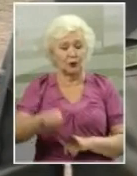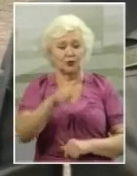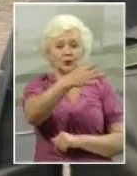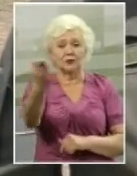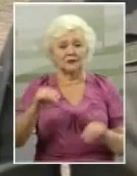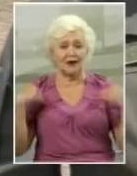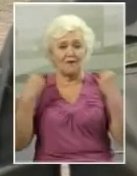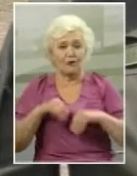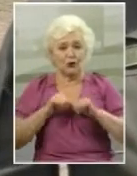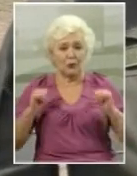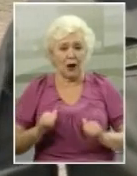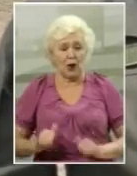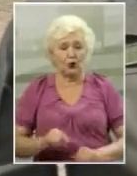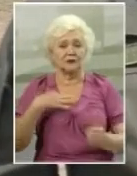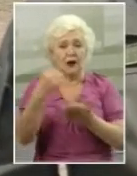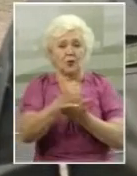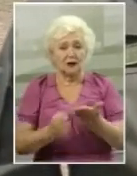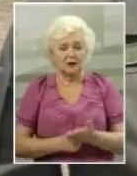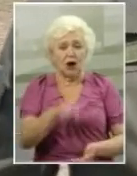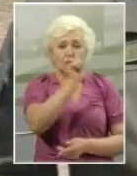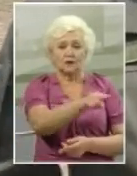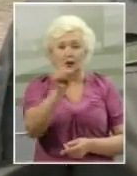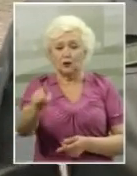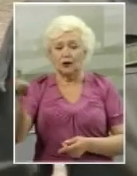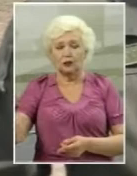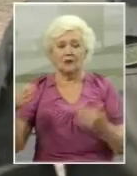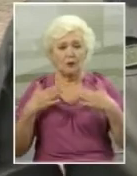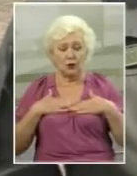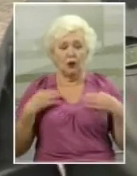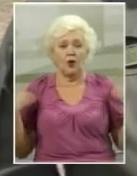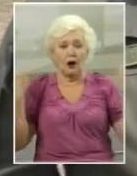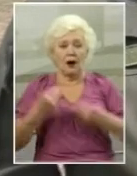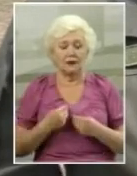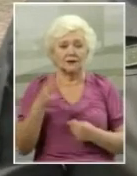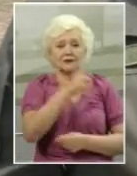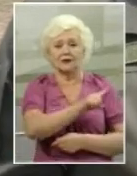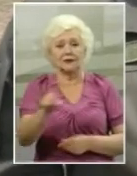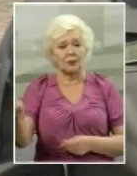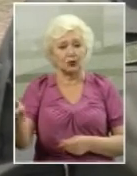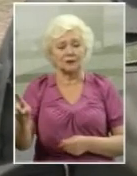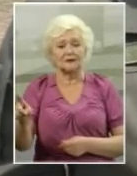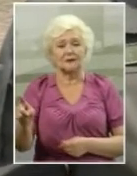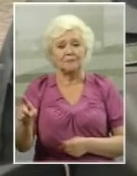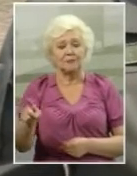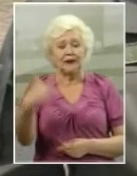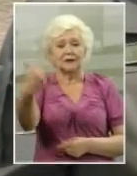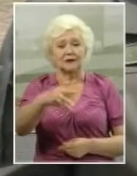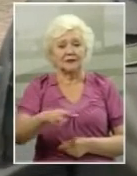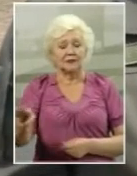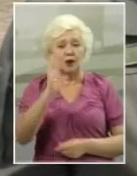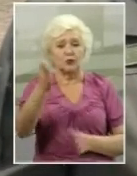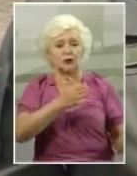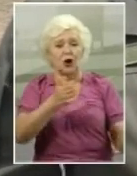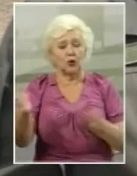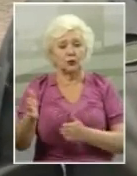форма одягу, оце моя зброя, оце мій бронезахист. Він одівся і на протязі, скажімо так, 30 хвилин він буде